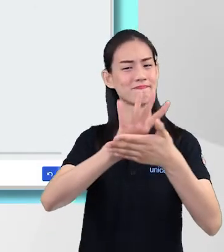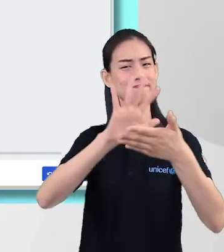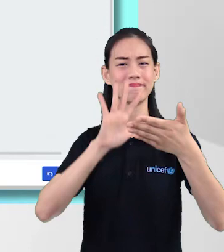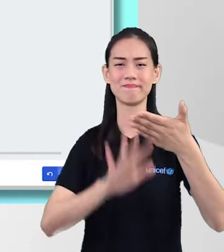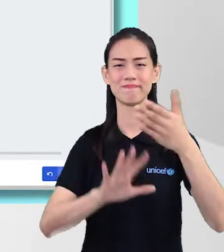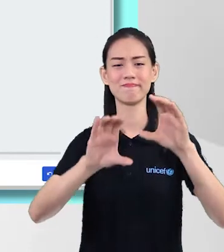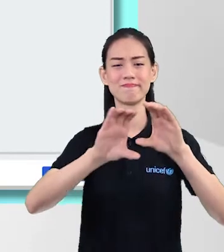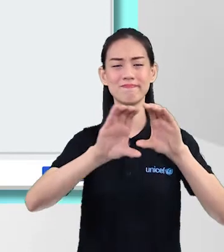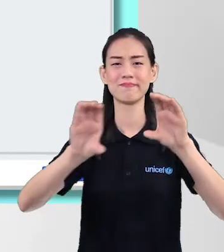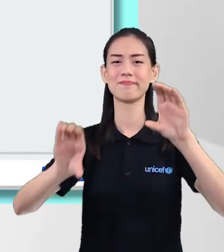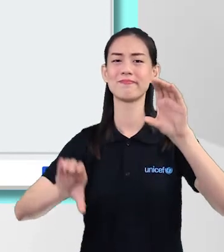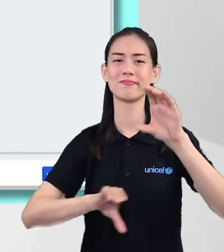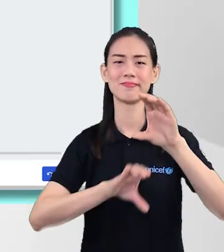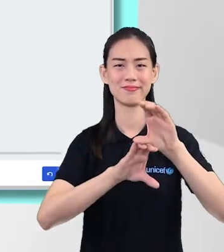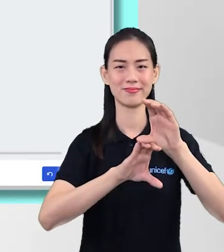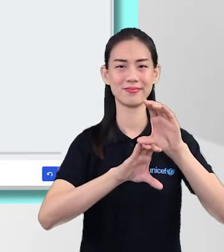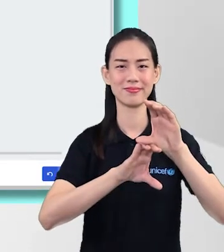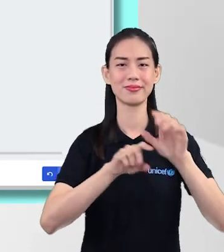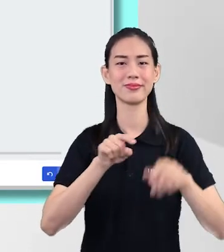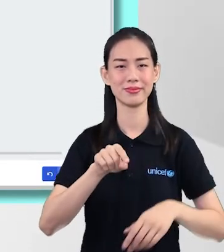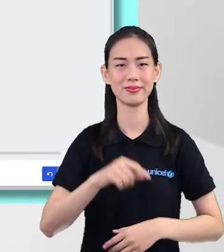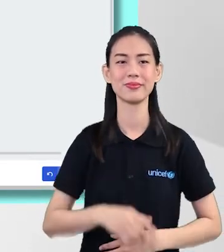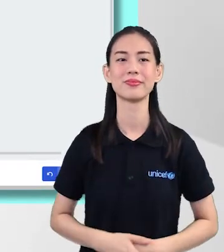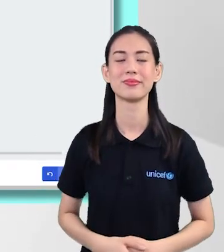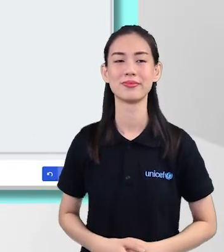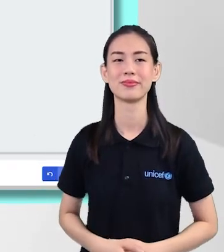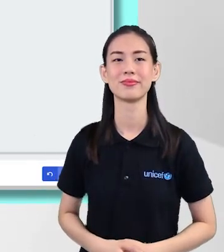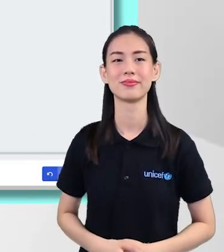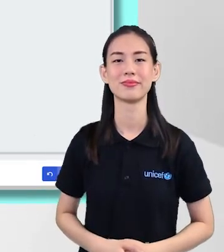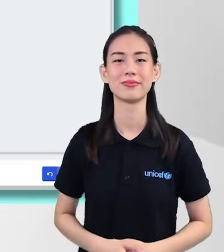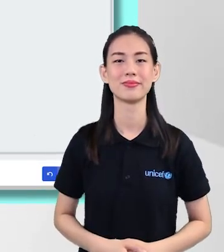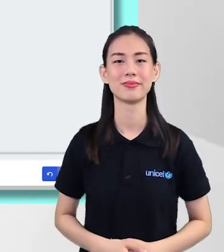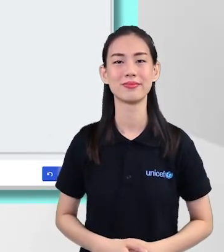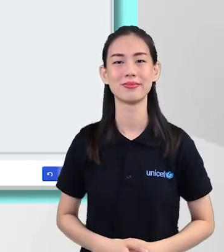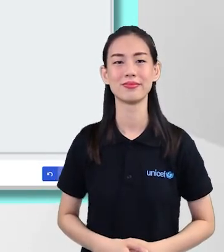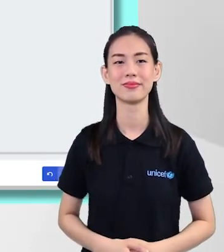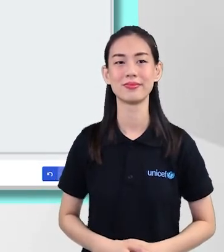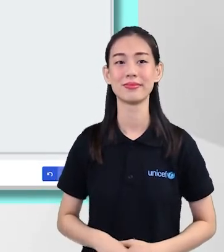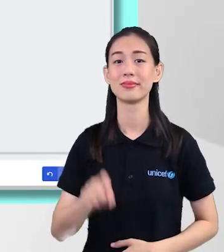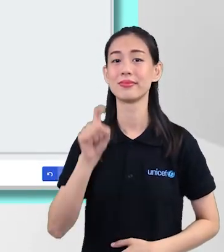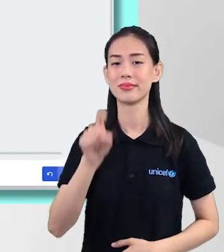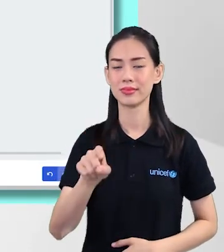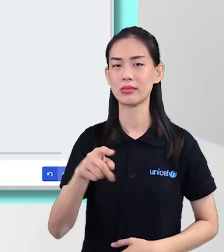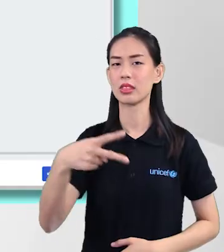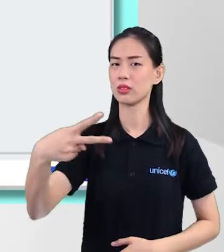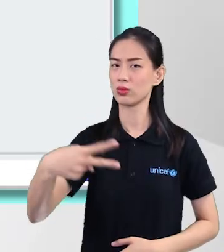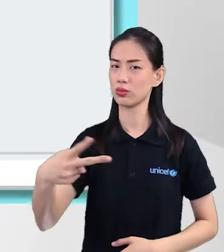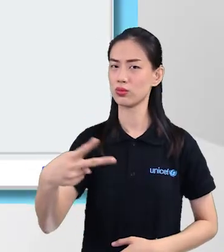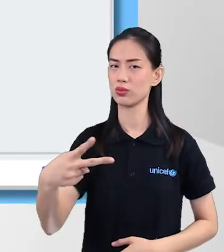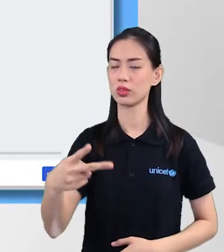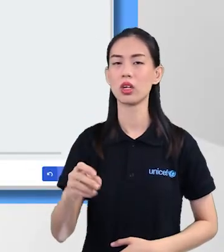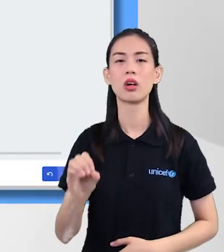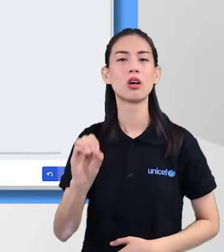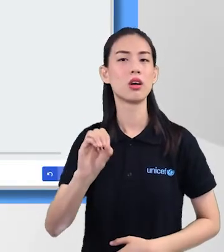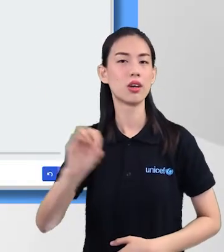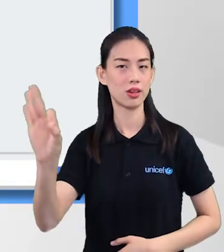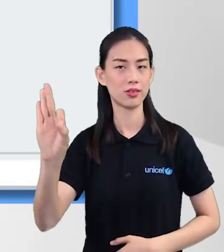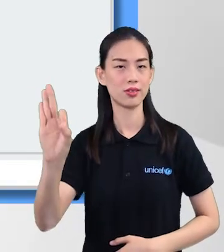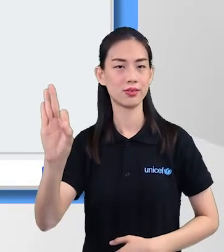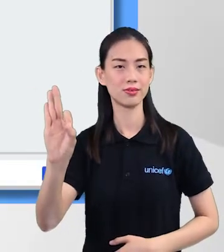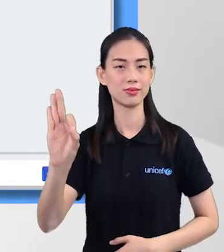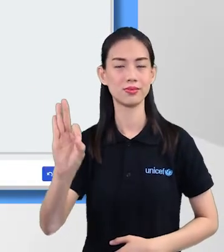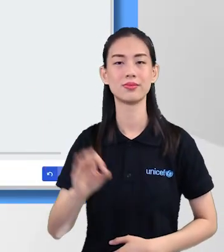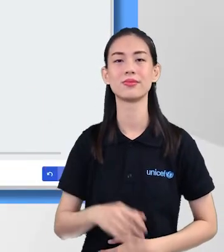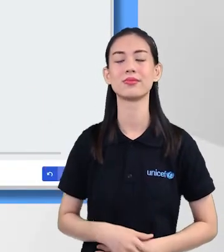Langkah yang sama diulang untuk tutupkan LED. Cuma kali ini, isyarat yang nak dihantar melalui blok digital write ialah off. Jadi, typekan 0